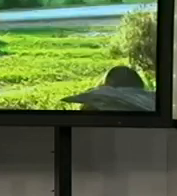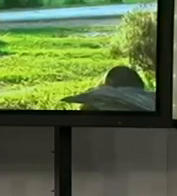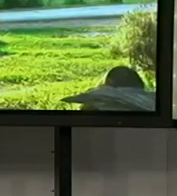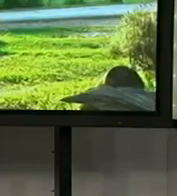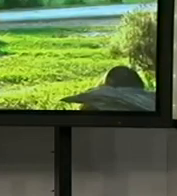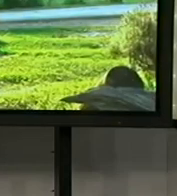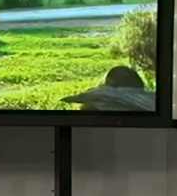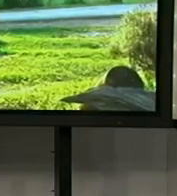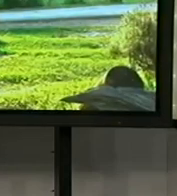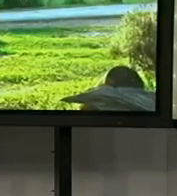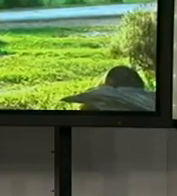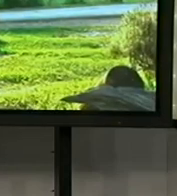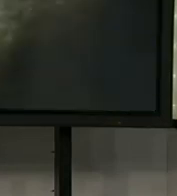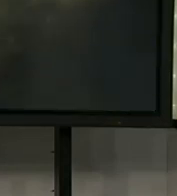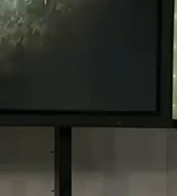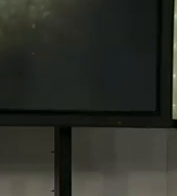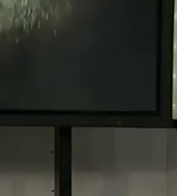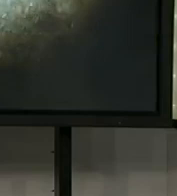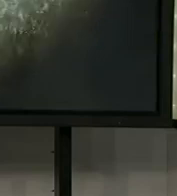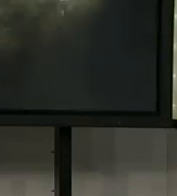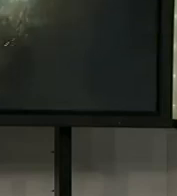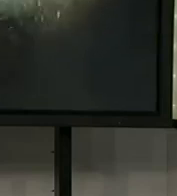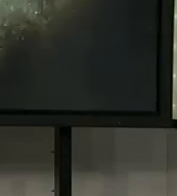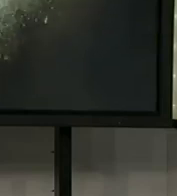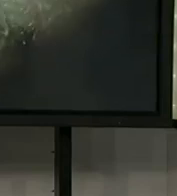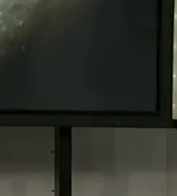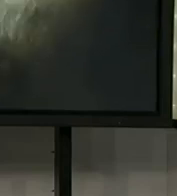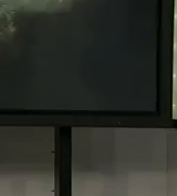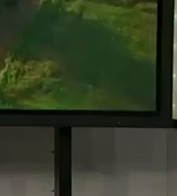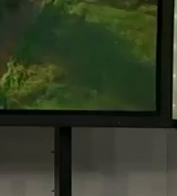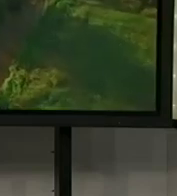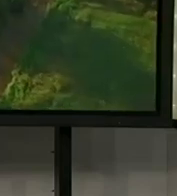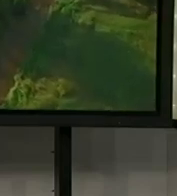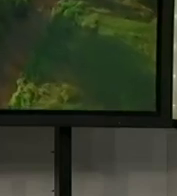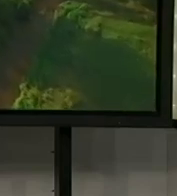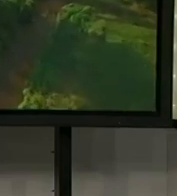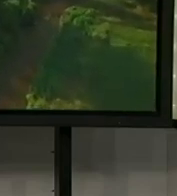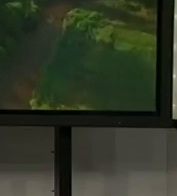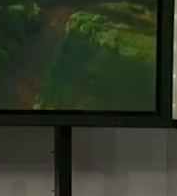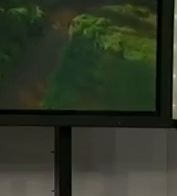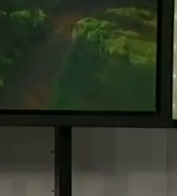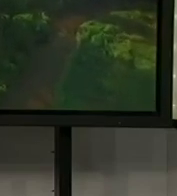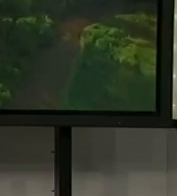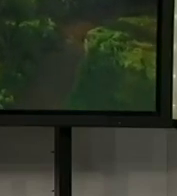Srbija gledajte ponovo u ponedeljak oko 15 časova. Hvala vam na pažnji, prijetan vikend i doviđenja.